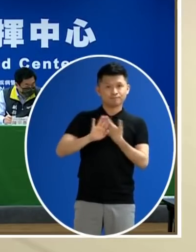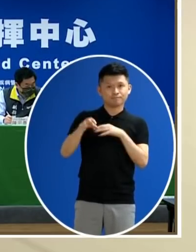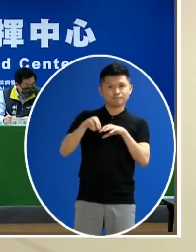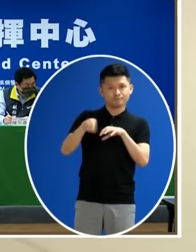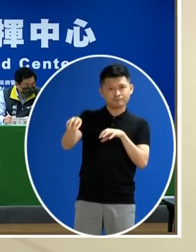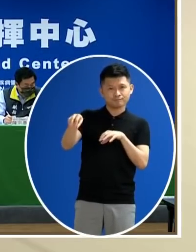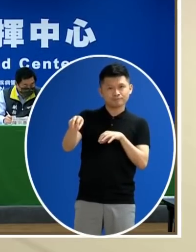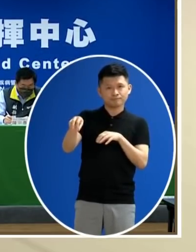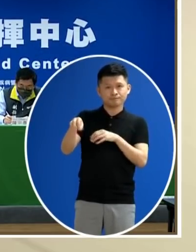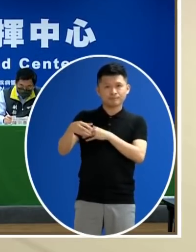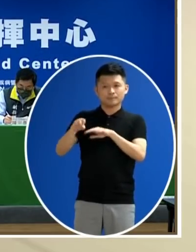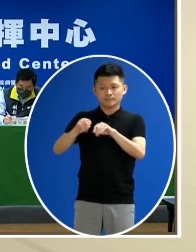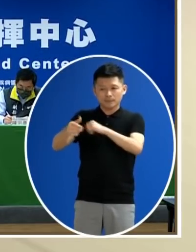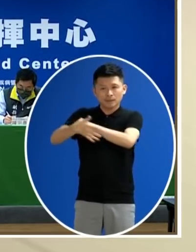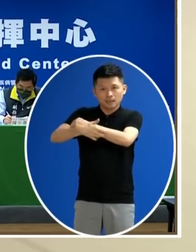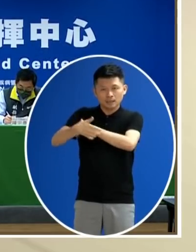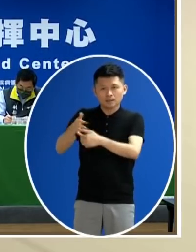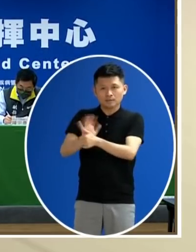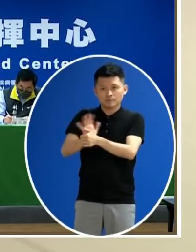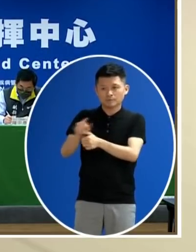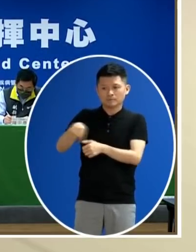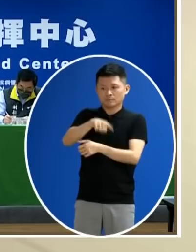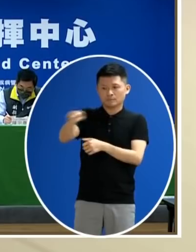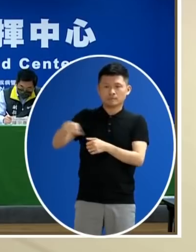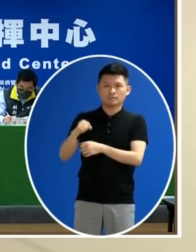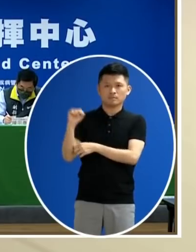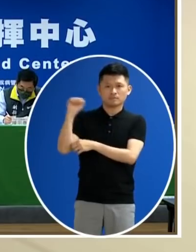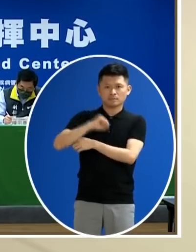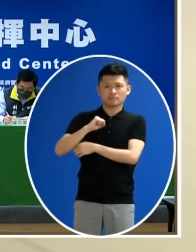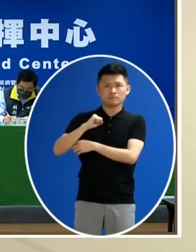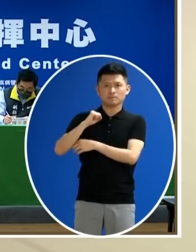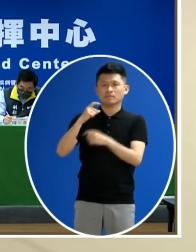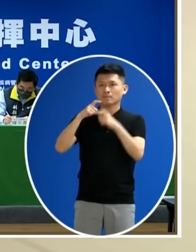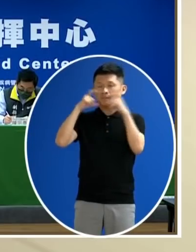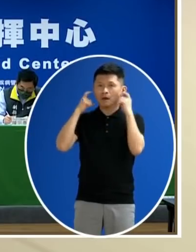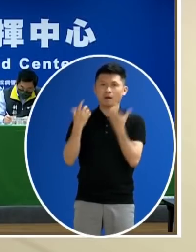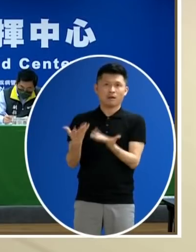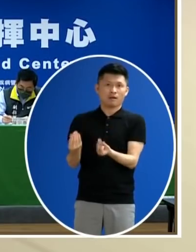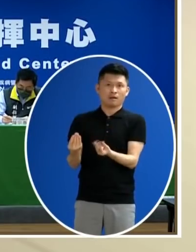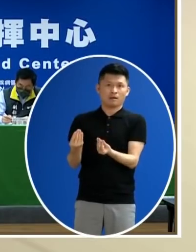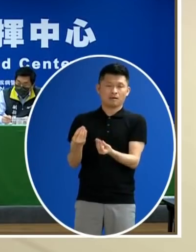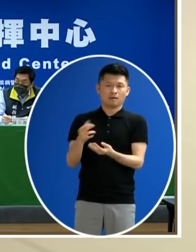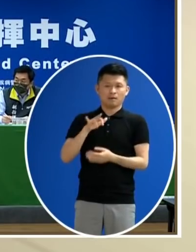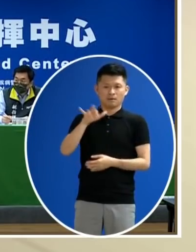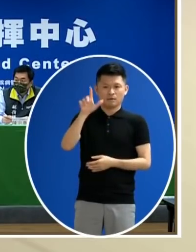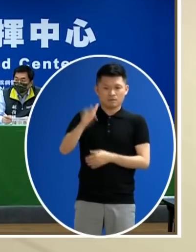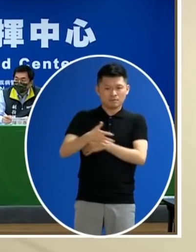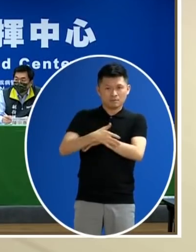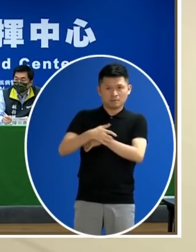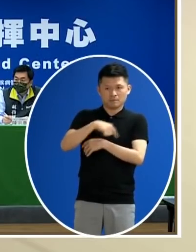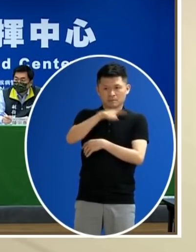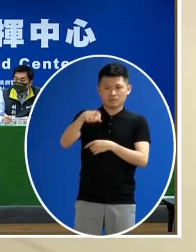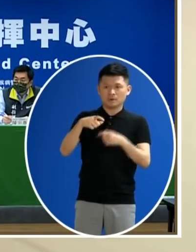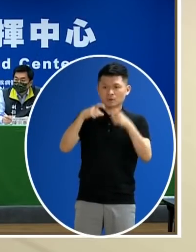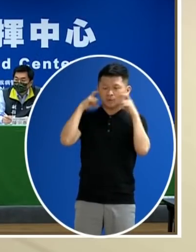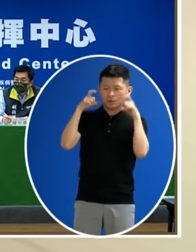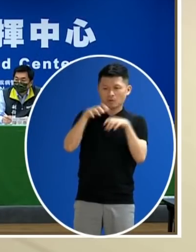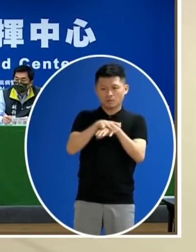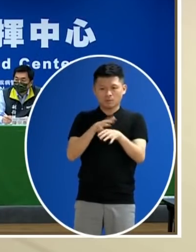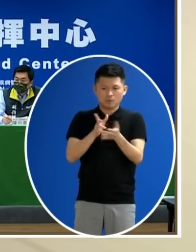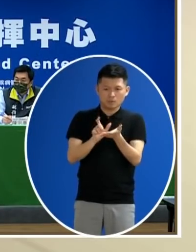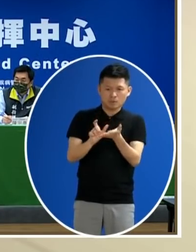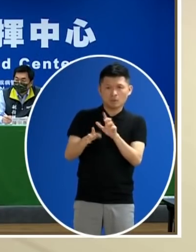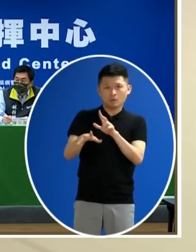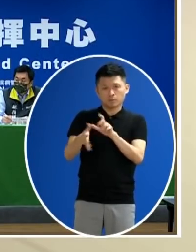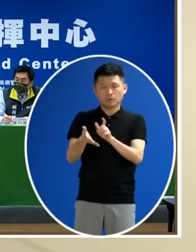的外国地勤其实是都没有被要求要强制戴口罩，那这让机组员其实他们就算做了完整的防护，在外站